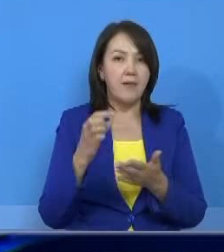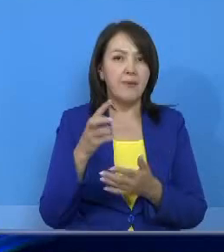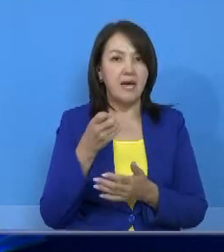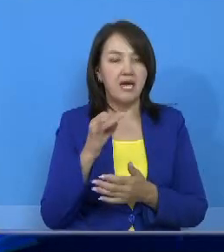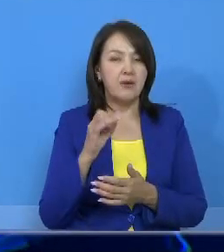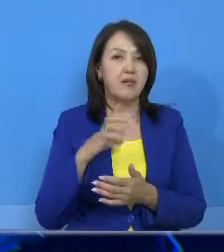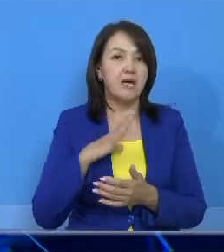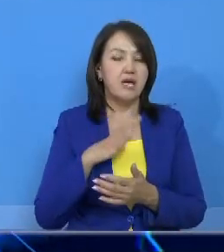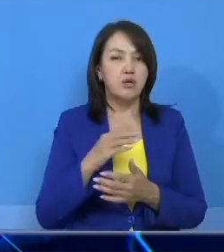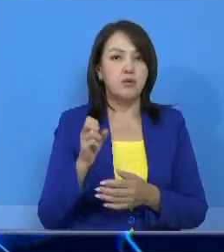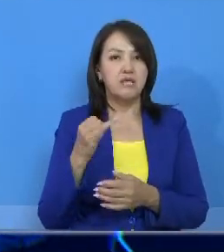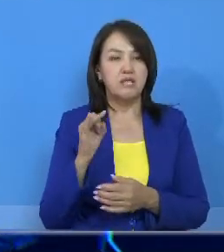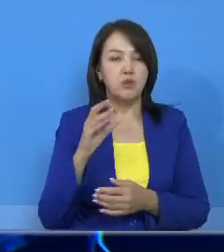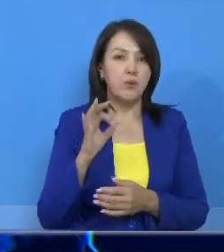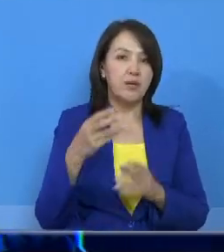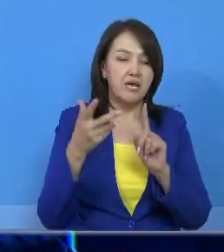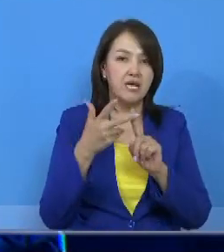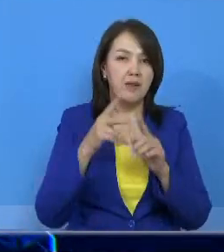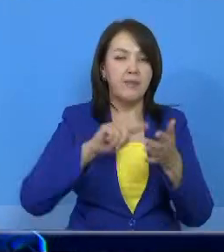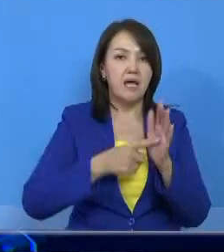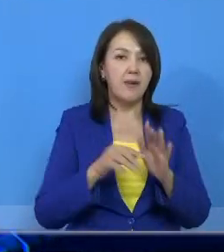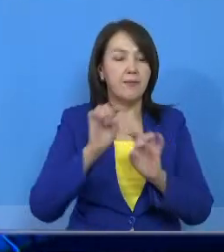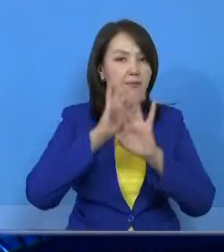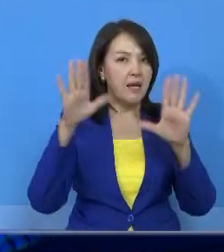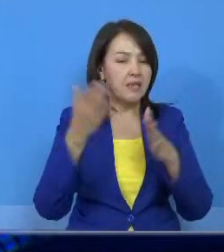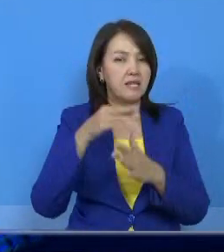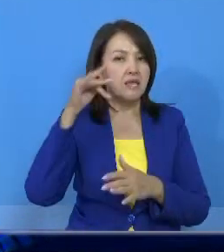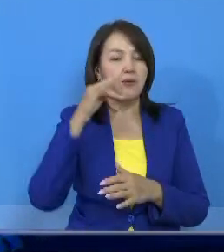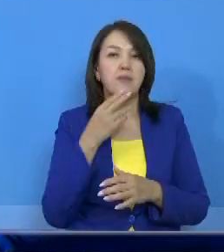отечественных ремесленниках для ЮНЕСКО. Третья цель – популяризация нашего